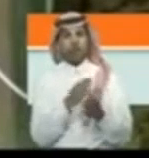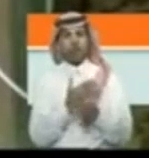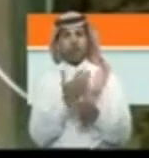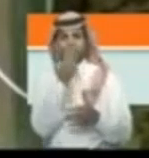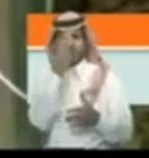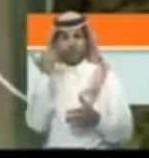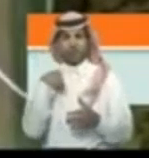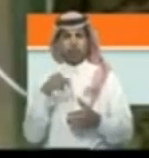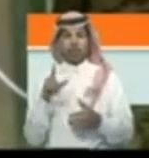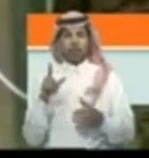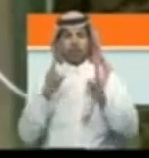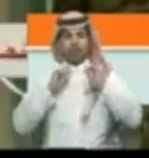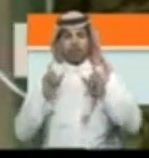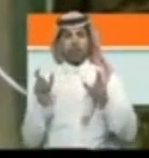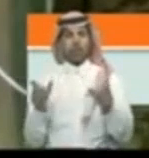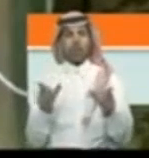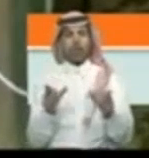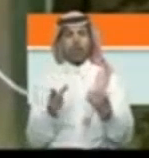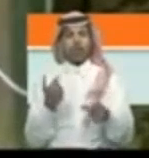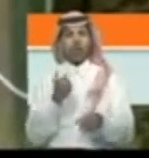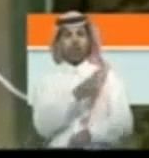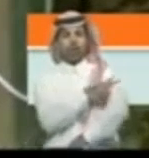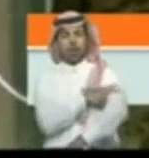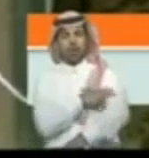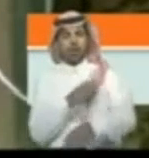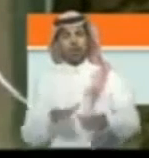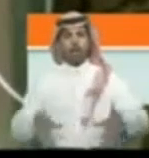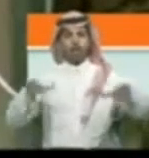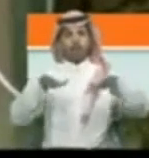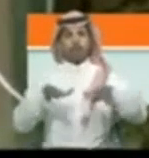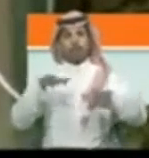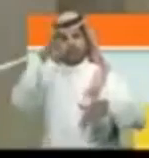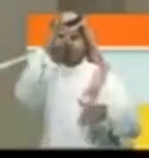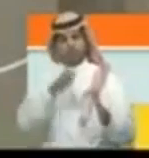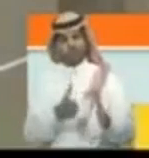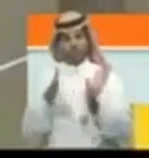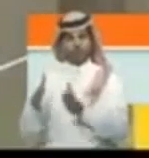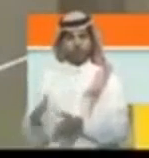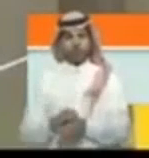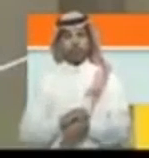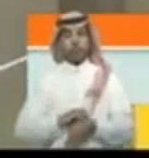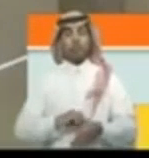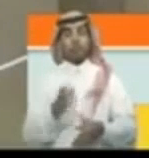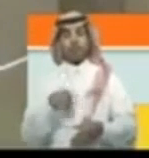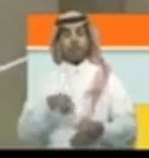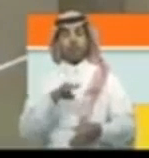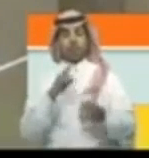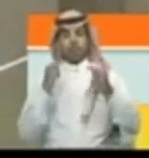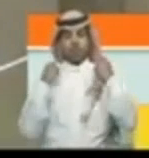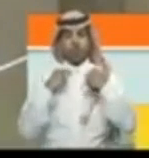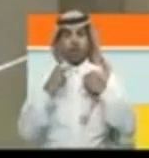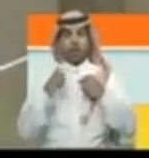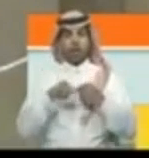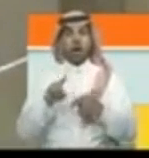رئيسا للأركان المشتركة علاوة على عضوته بالمجلس العسكري. وأضاف شنتو أن الفريق أبو بكر